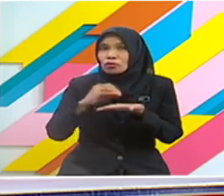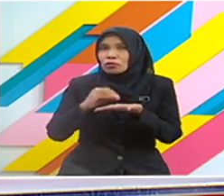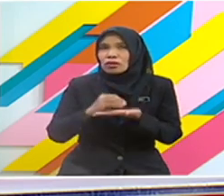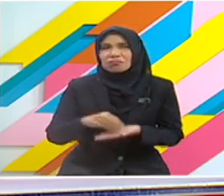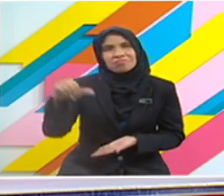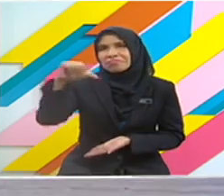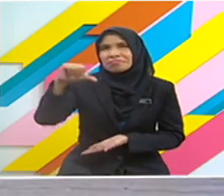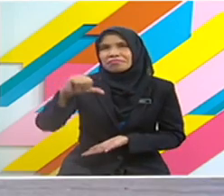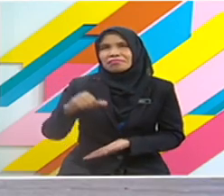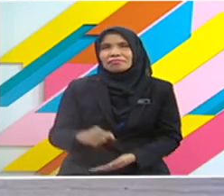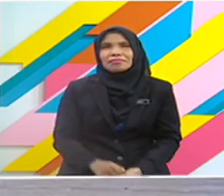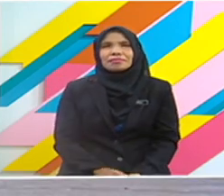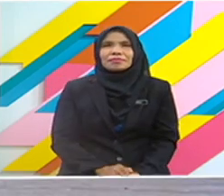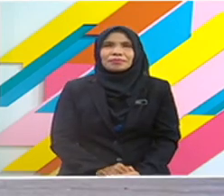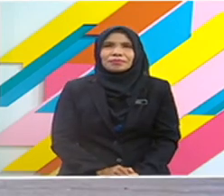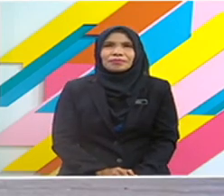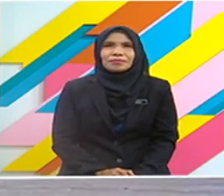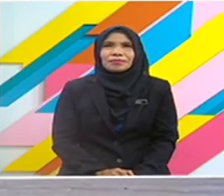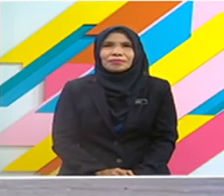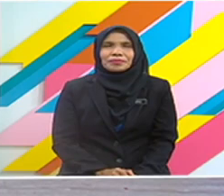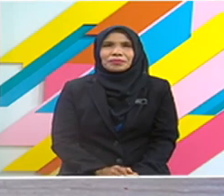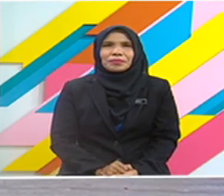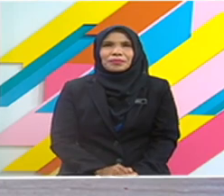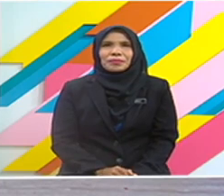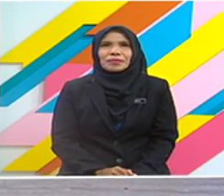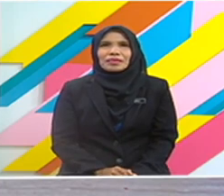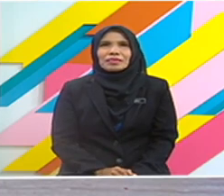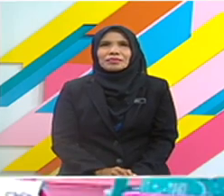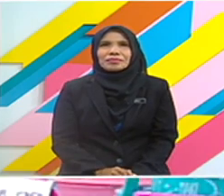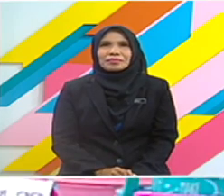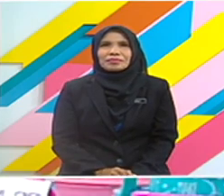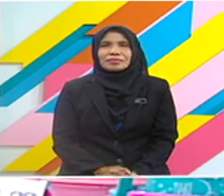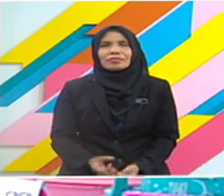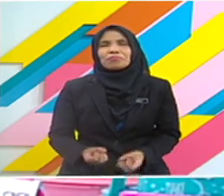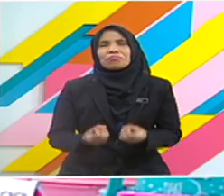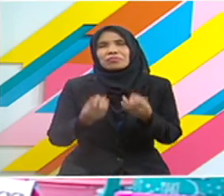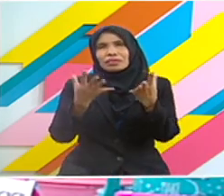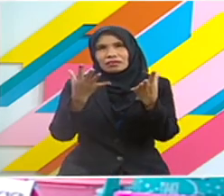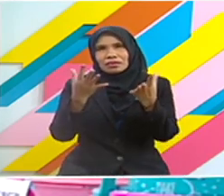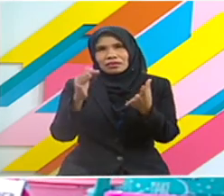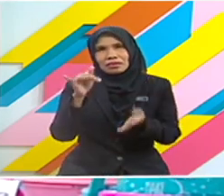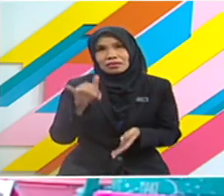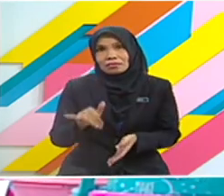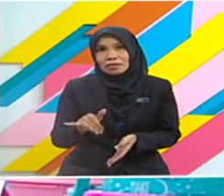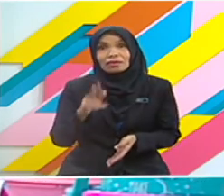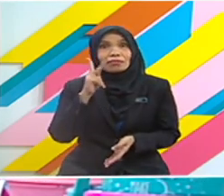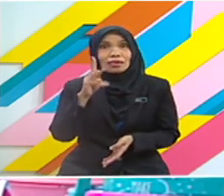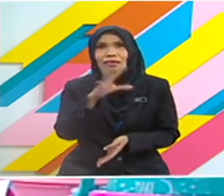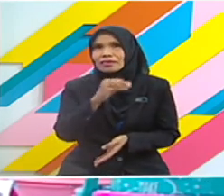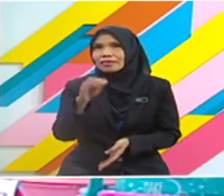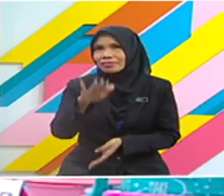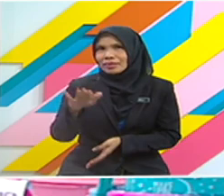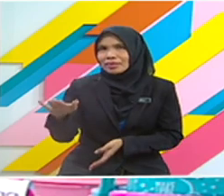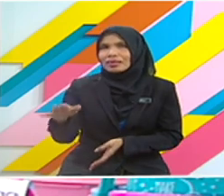Rina. Okey, wow, dalam tempoh waktu ini banyak sebenarnya Kak Rina dan juga adik-adik kat rumah tu dapat